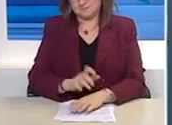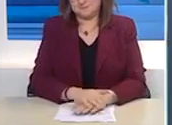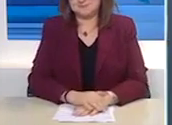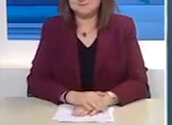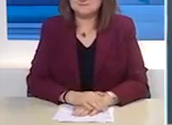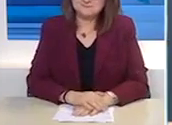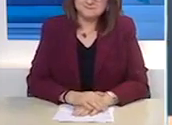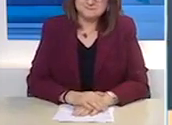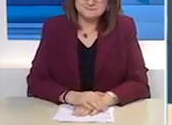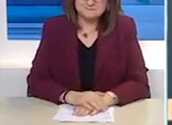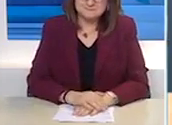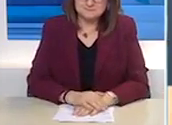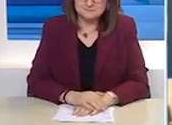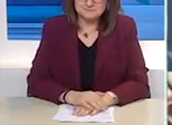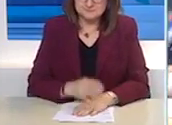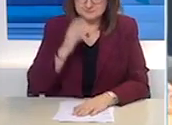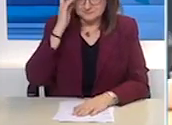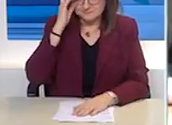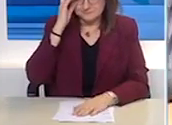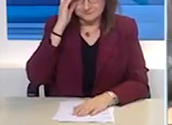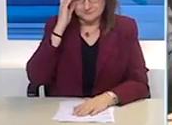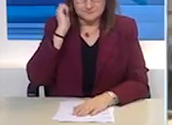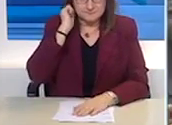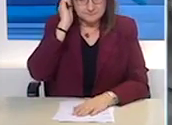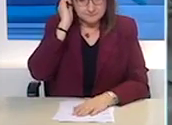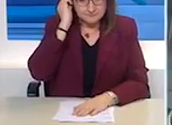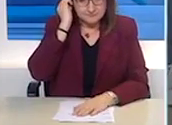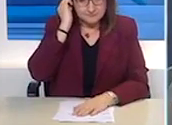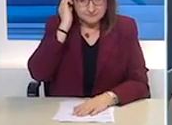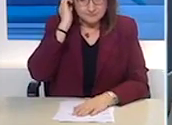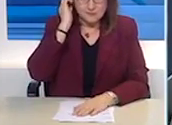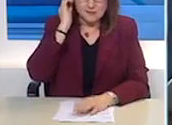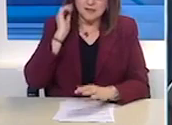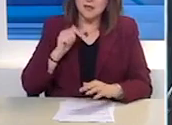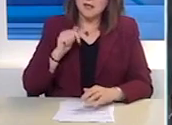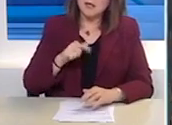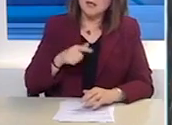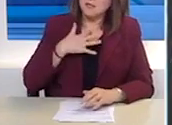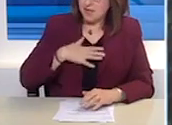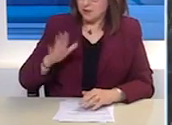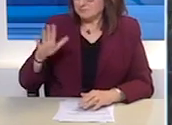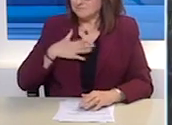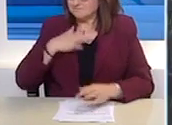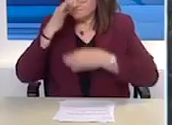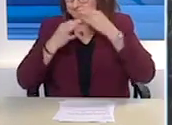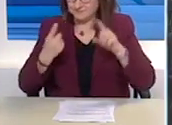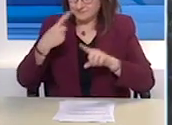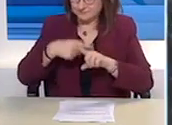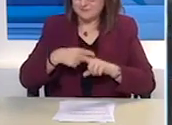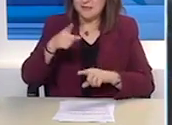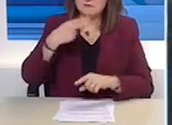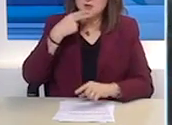Θα ήθελα να ζητήσω το λόγο για να διευκρινίσω ότι η αποζημίωση των ιατρών, τα 10